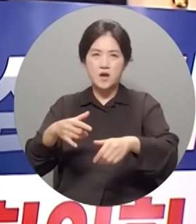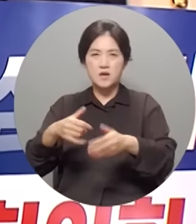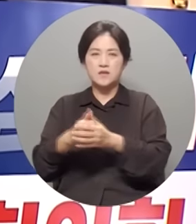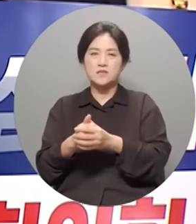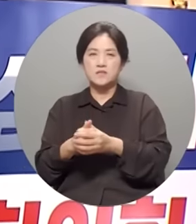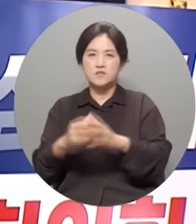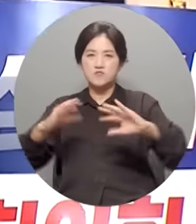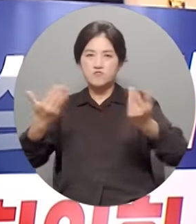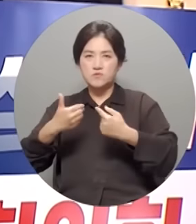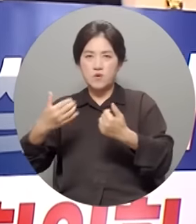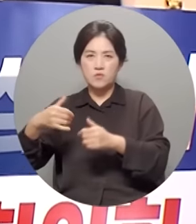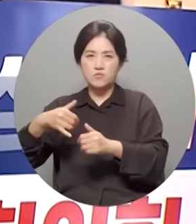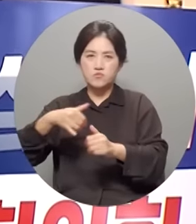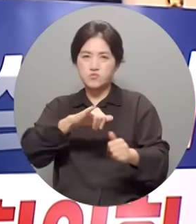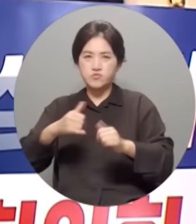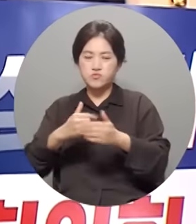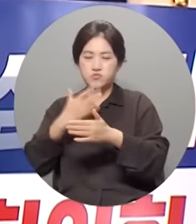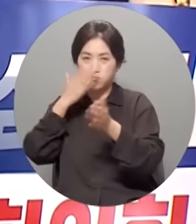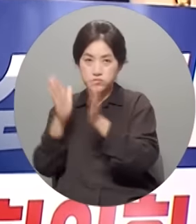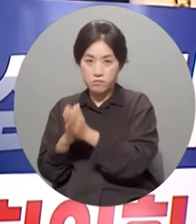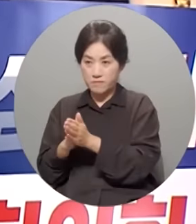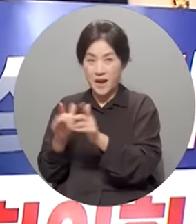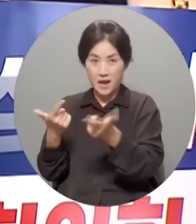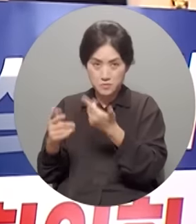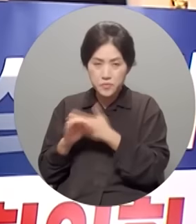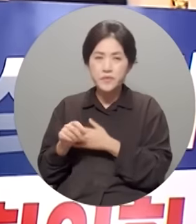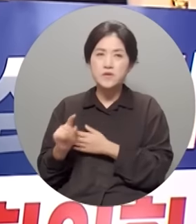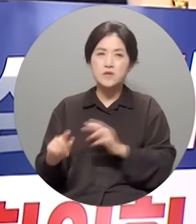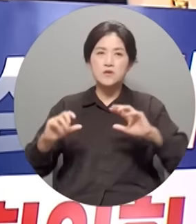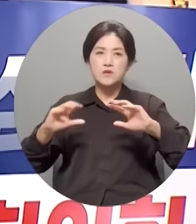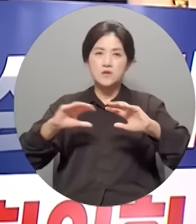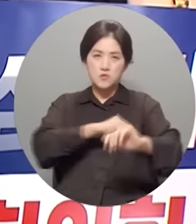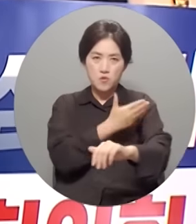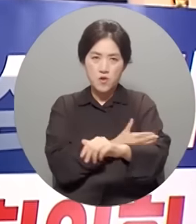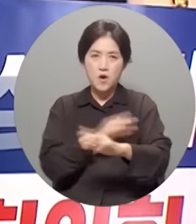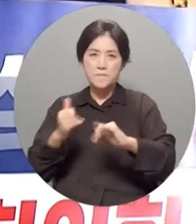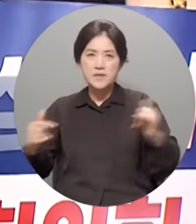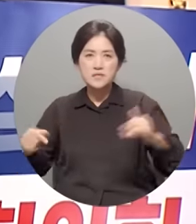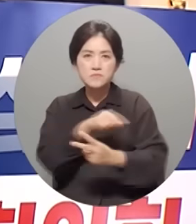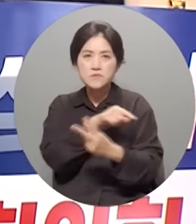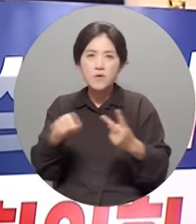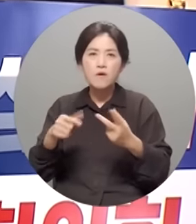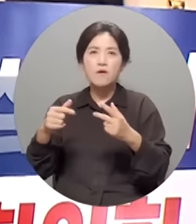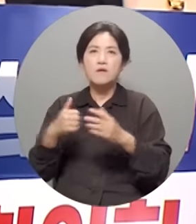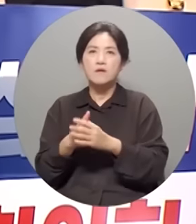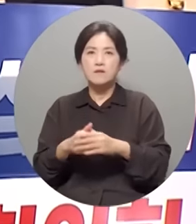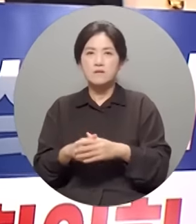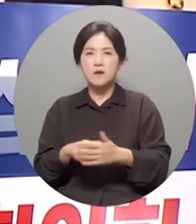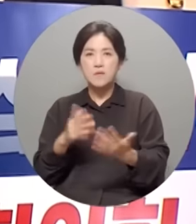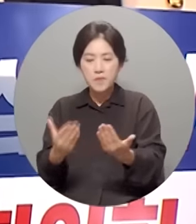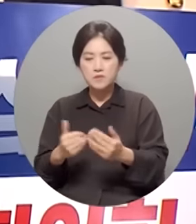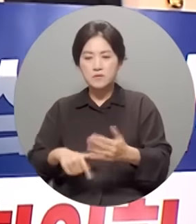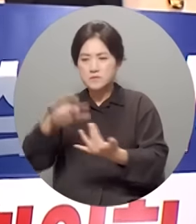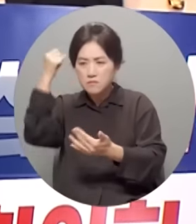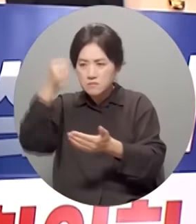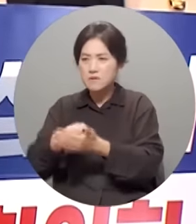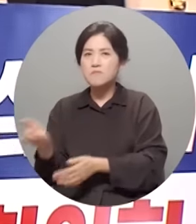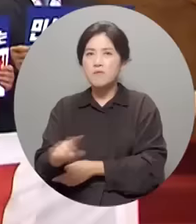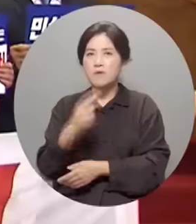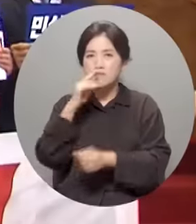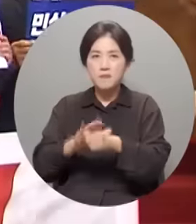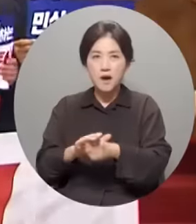국정농단의 공범이 아니라면 권력과 민심을 두고 어떻게 이런 선택을 할 수 있단 말입니까?